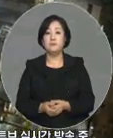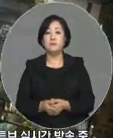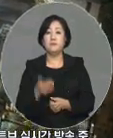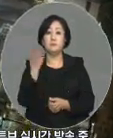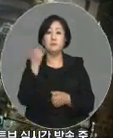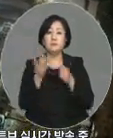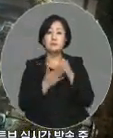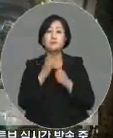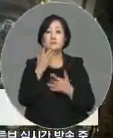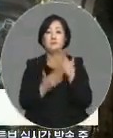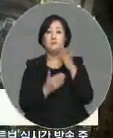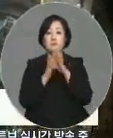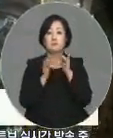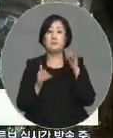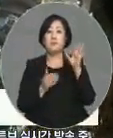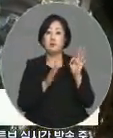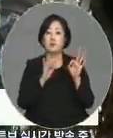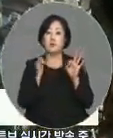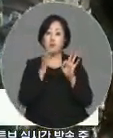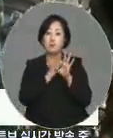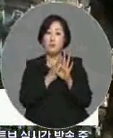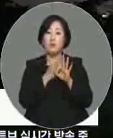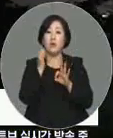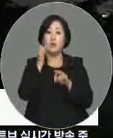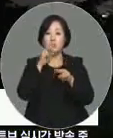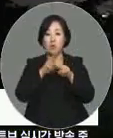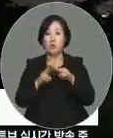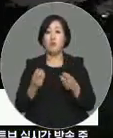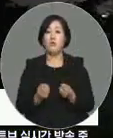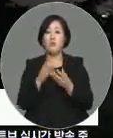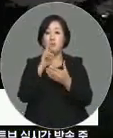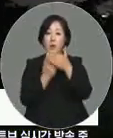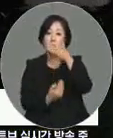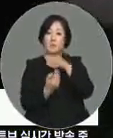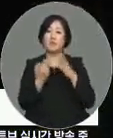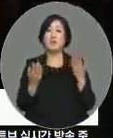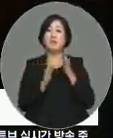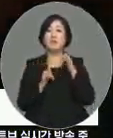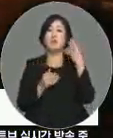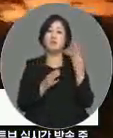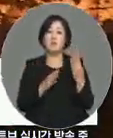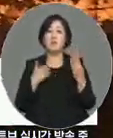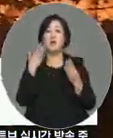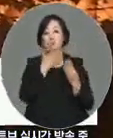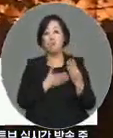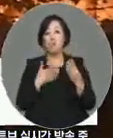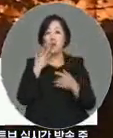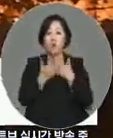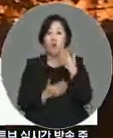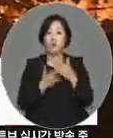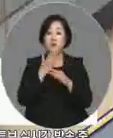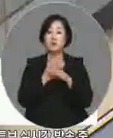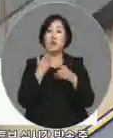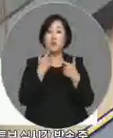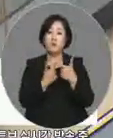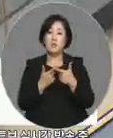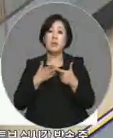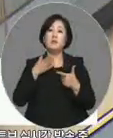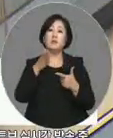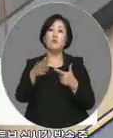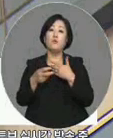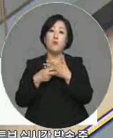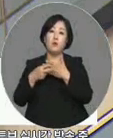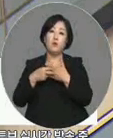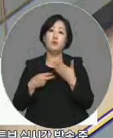지난달 사상자 10명을 낸 S5일 폭발 사고. 이 과정에서 근로자 4명이 온몸에 화상을 입어 부산의 한 화상 전문